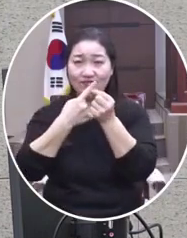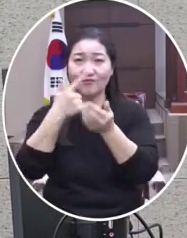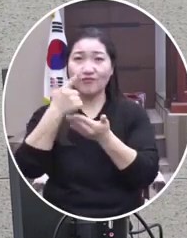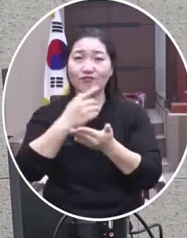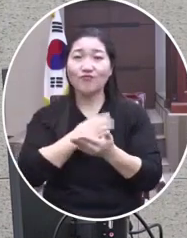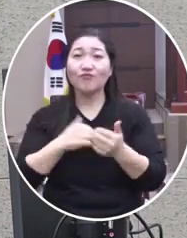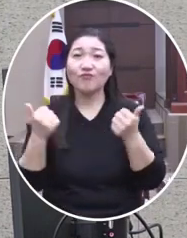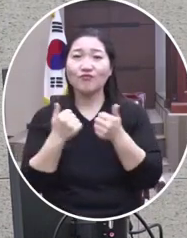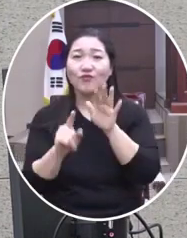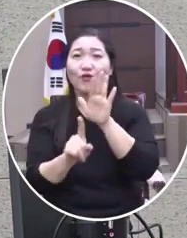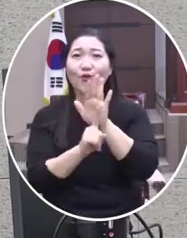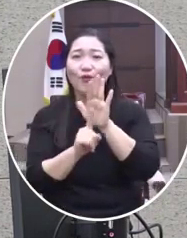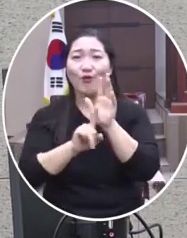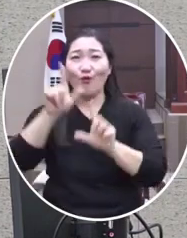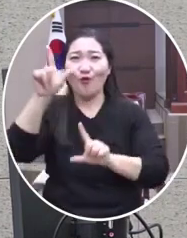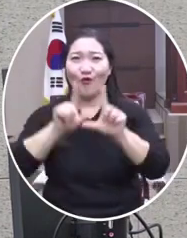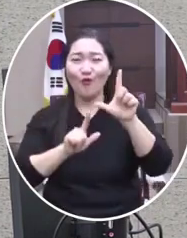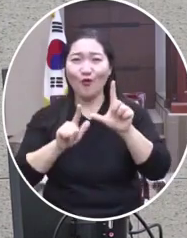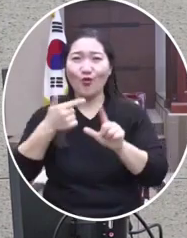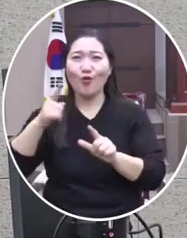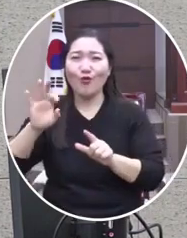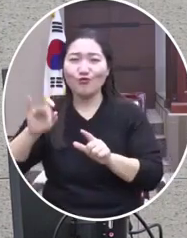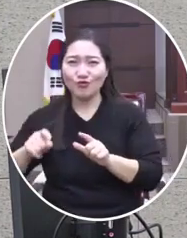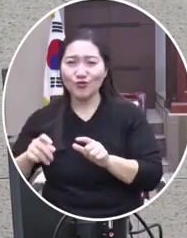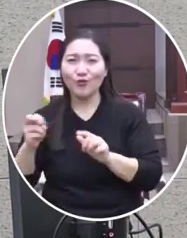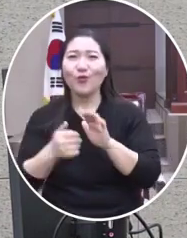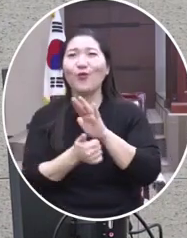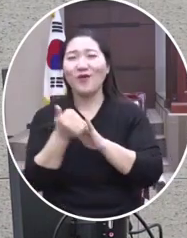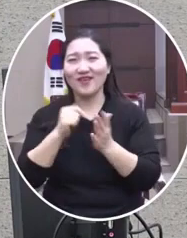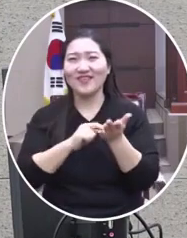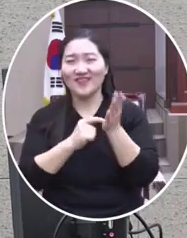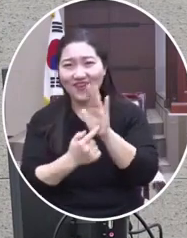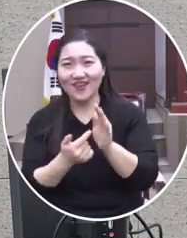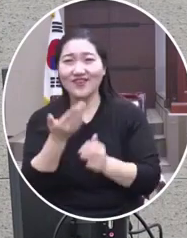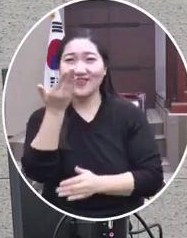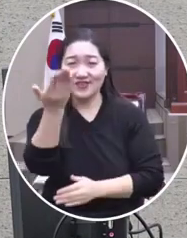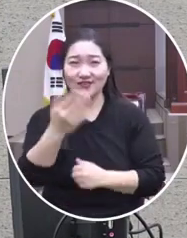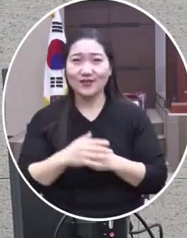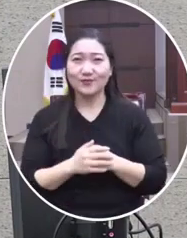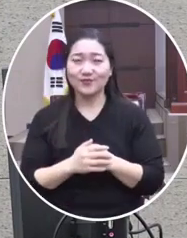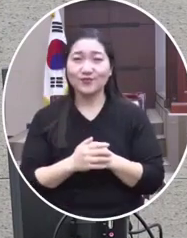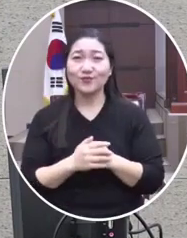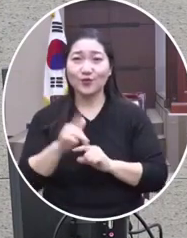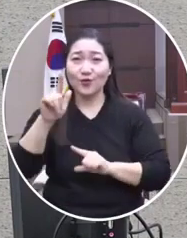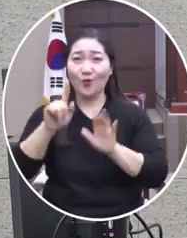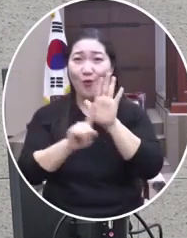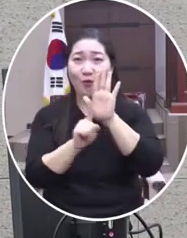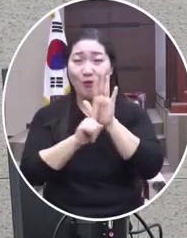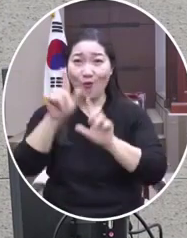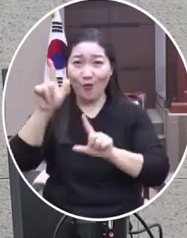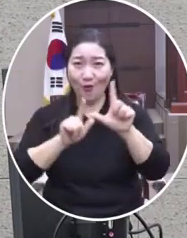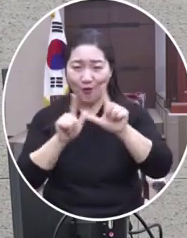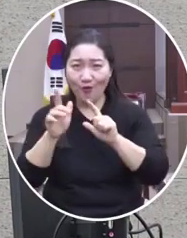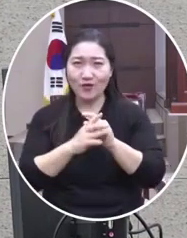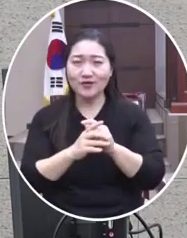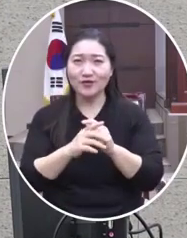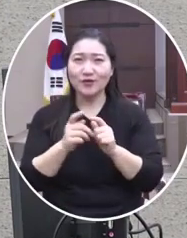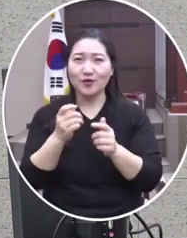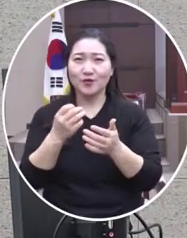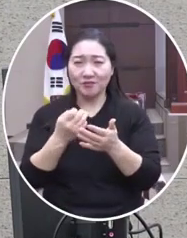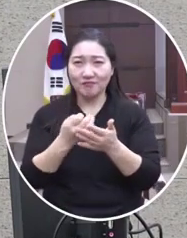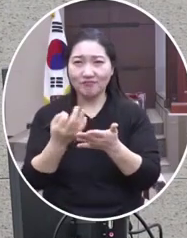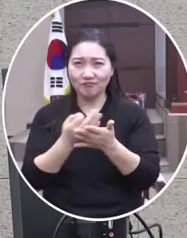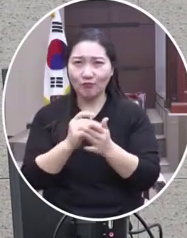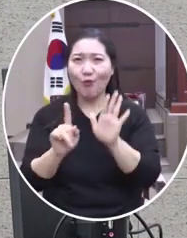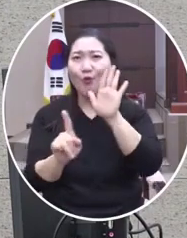노의 홍보캐릭터 노리와 소망의 탄생입니다 의 홍보 캐릭터는 저비용으로